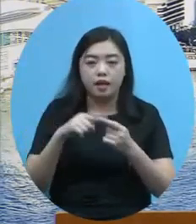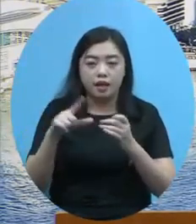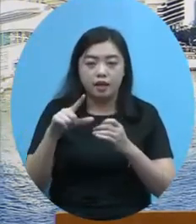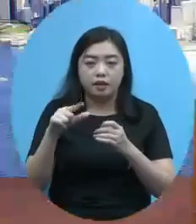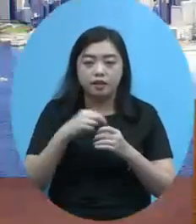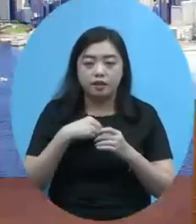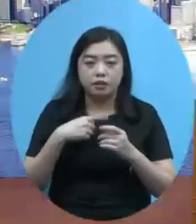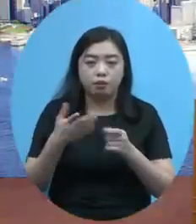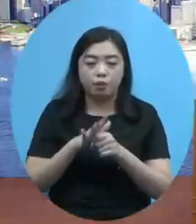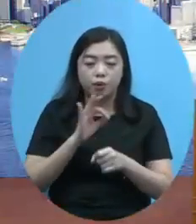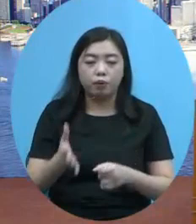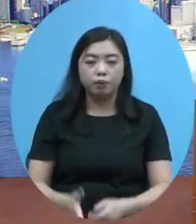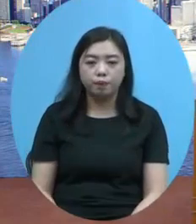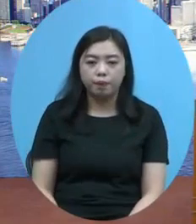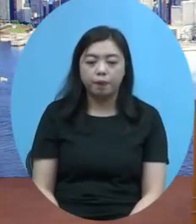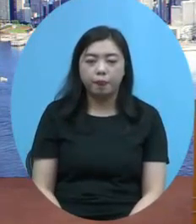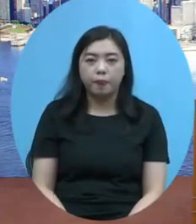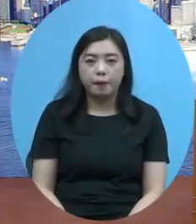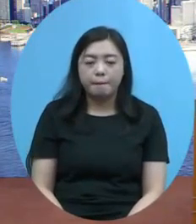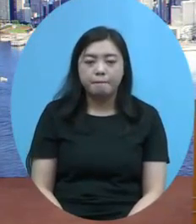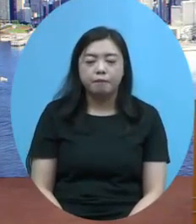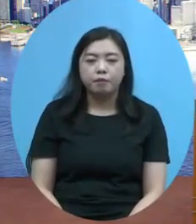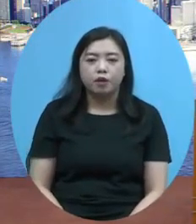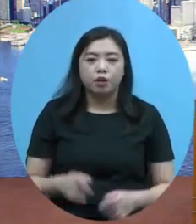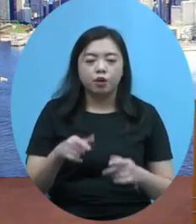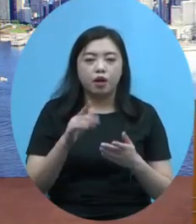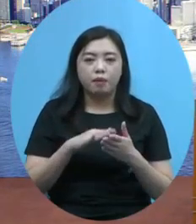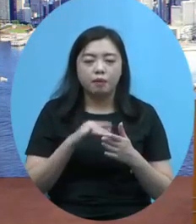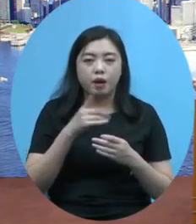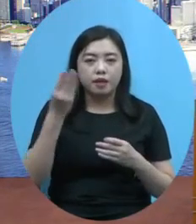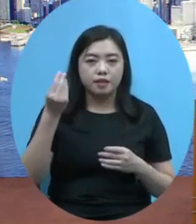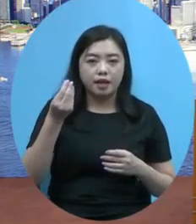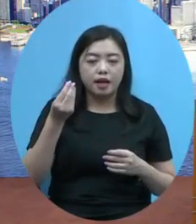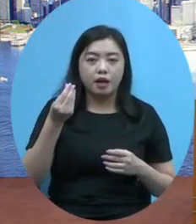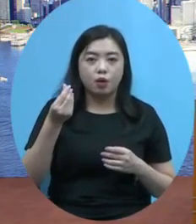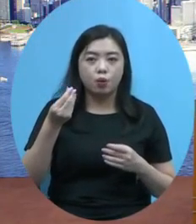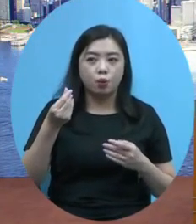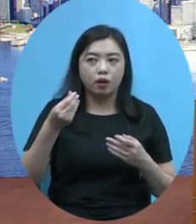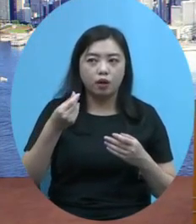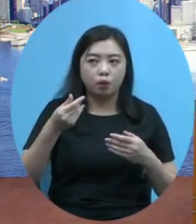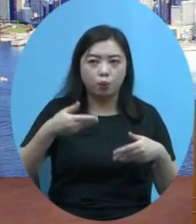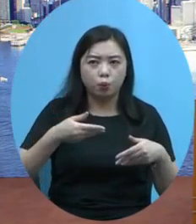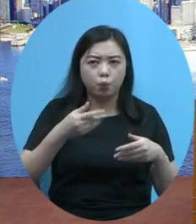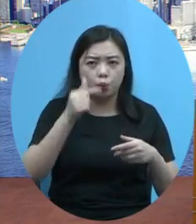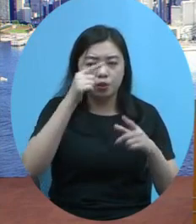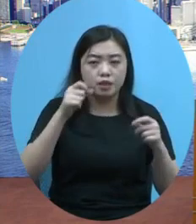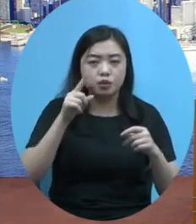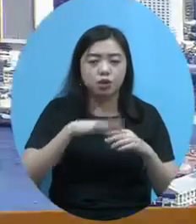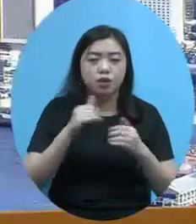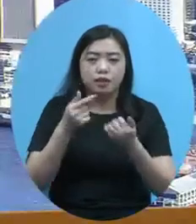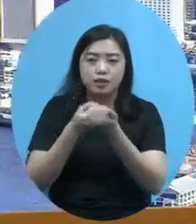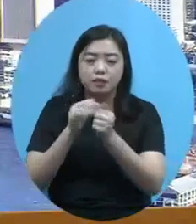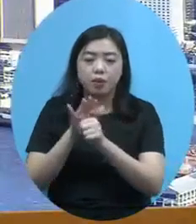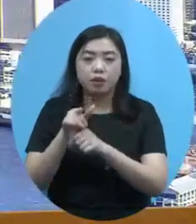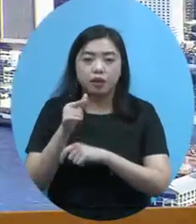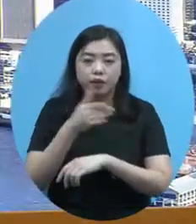冇補充。 係聯合醫院嗰度，頭先提到三名護士同一名支援人員就確診啦。你問到個支援人員，咁